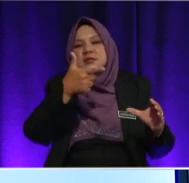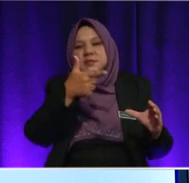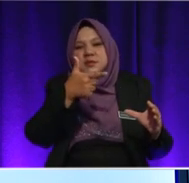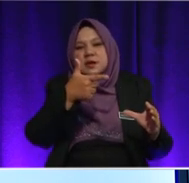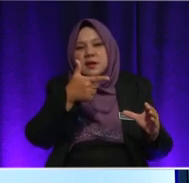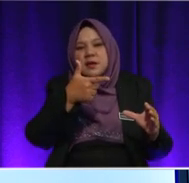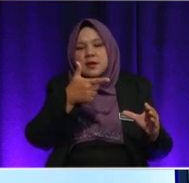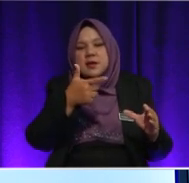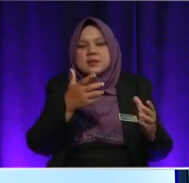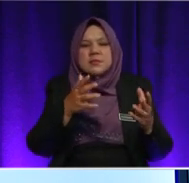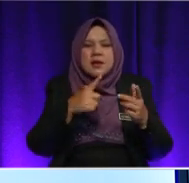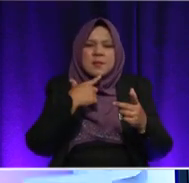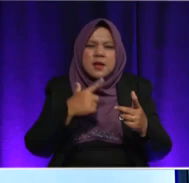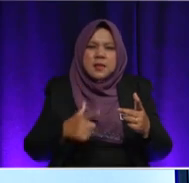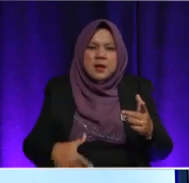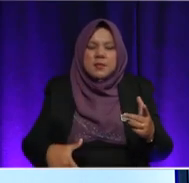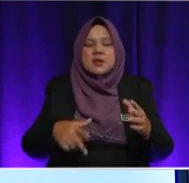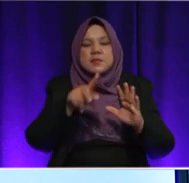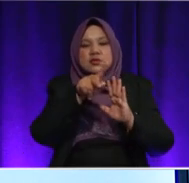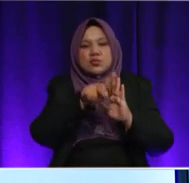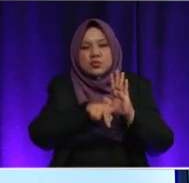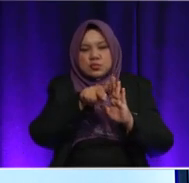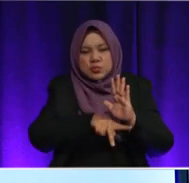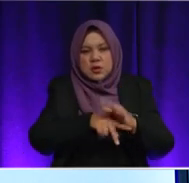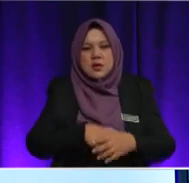jadi makin lama makin berkuranglah